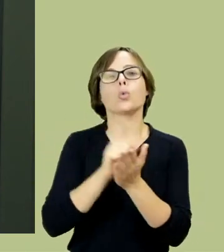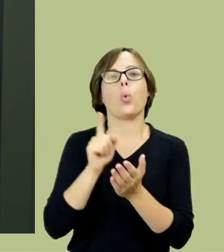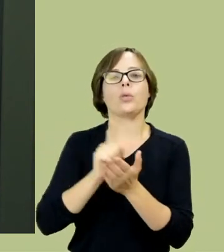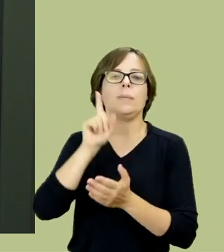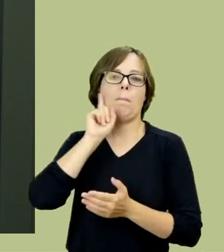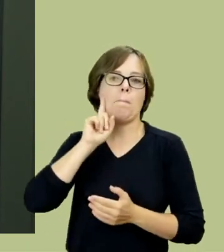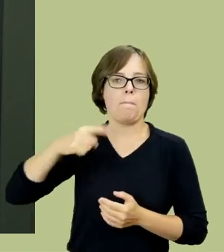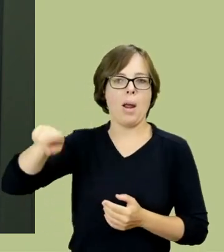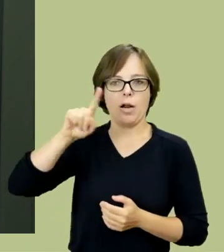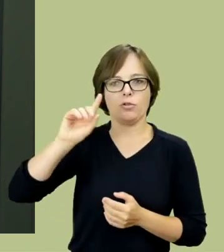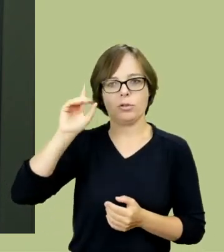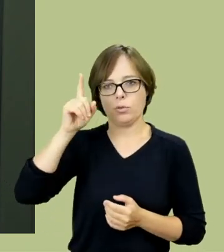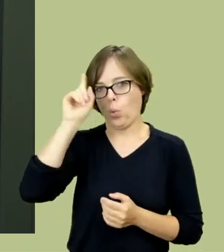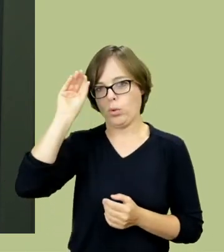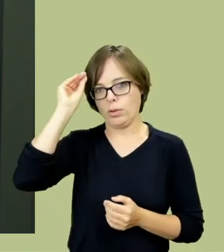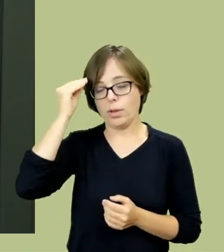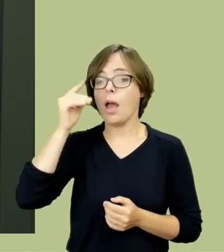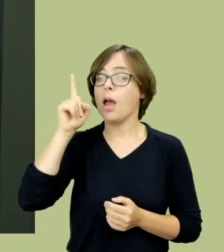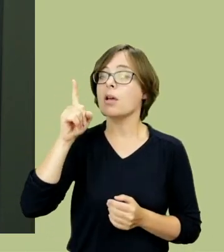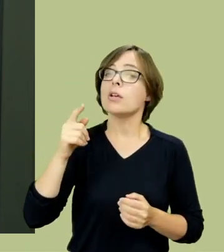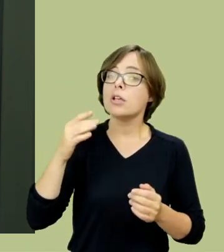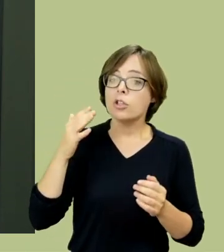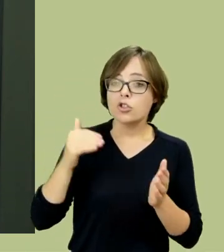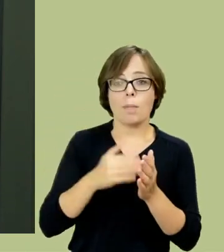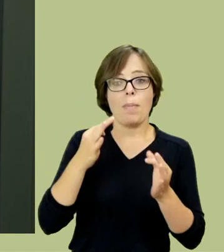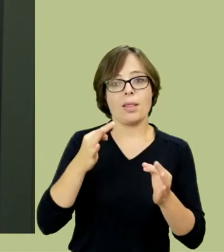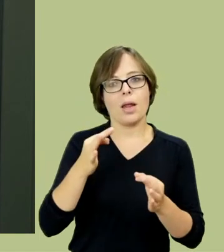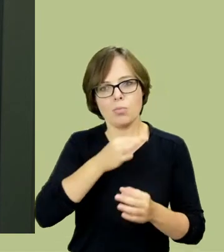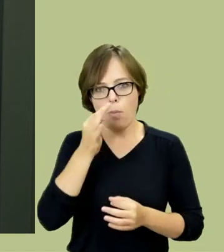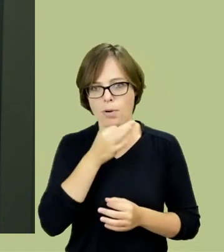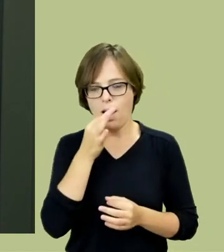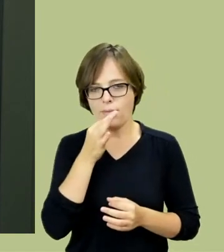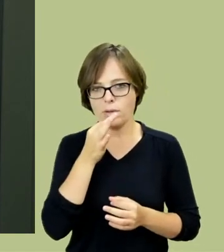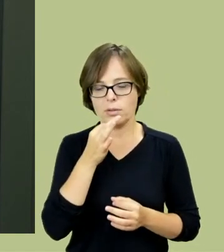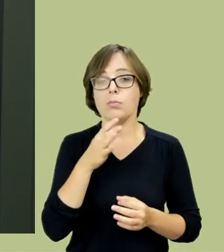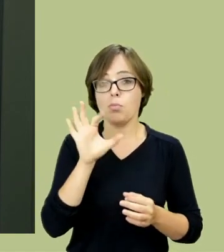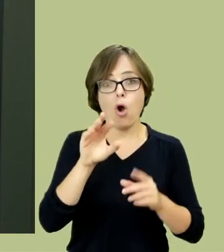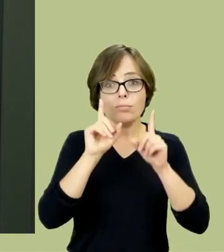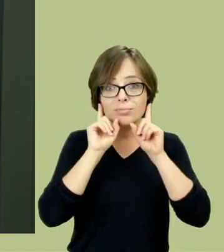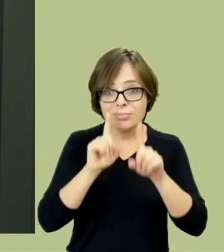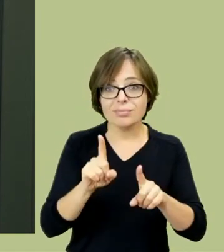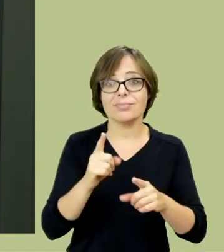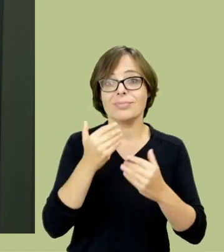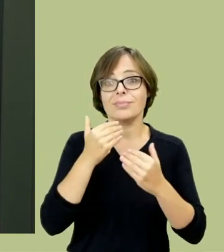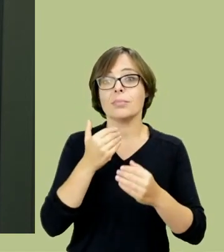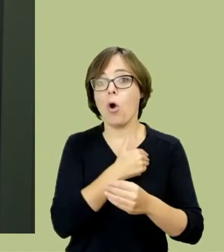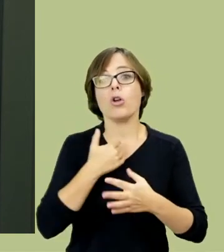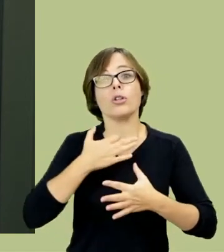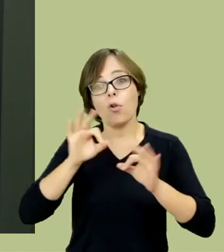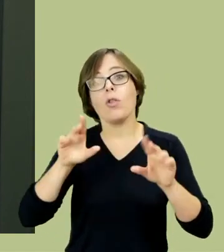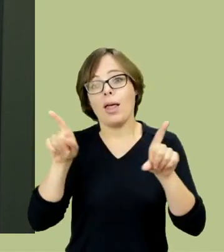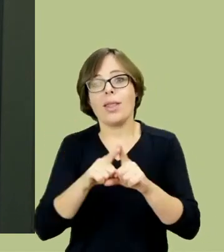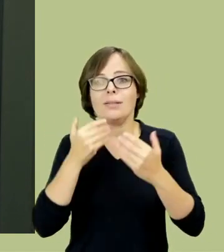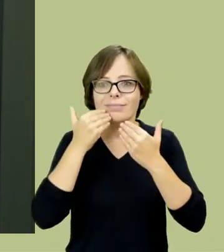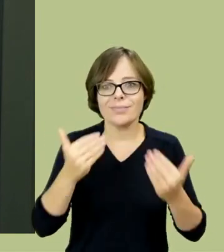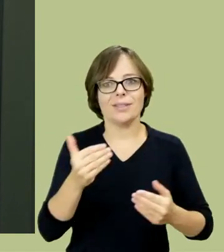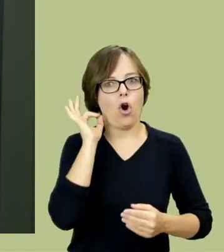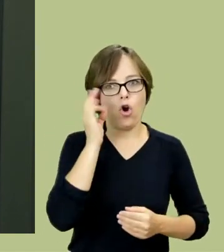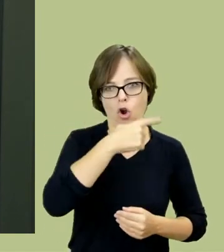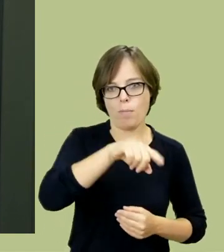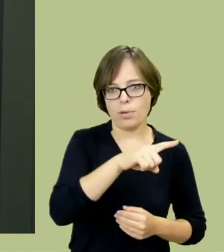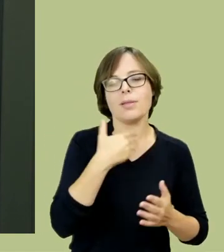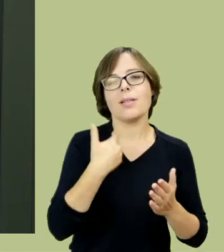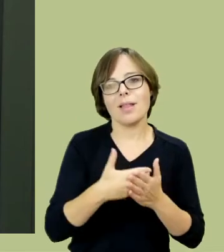nanieść korektę na to przekonanie, bo polskie kobiety miały wielki wkład w dzieło niepodległości. Książkę poświęcam